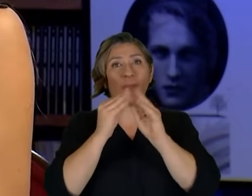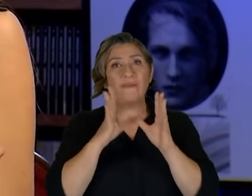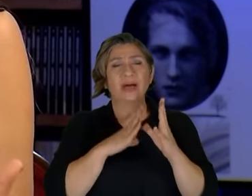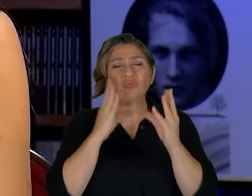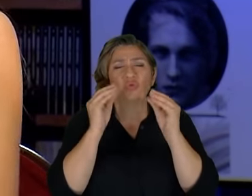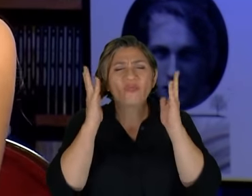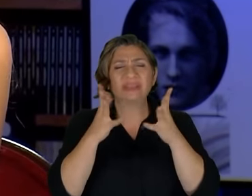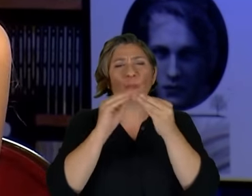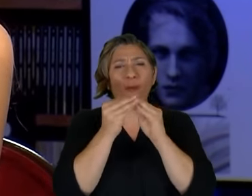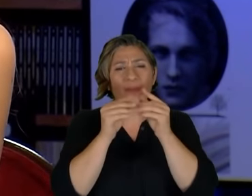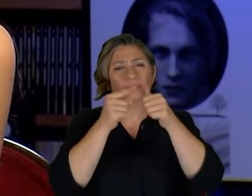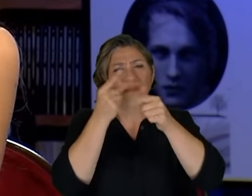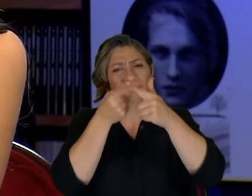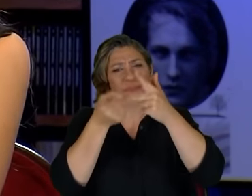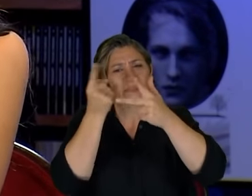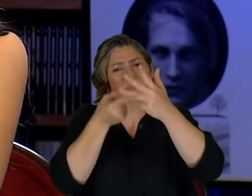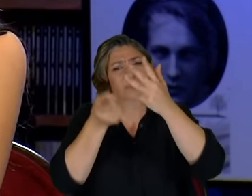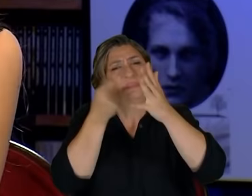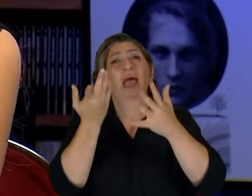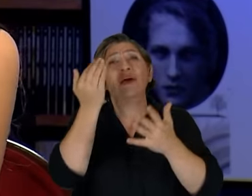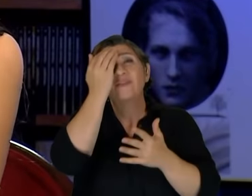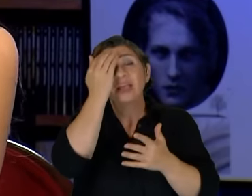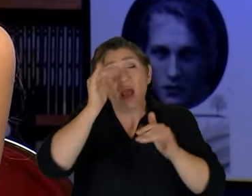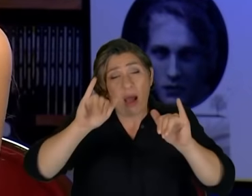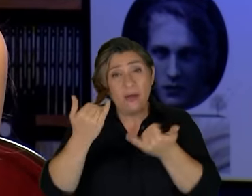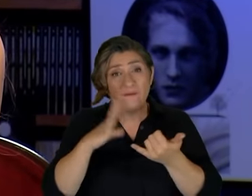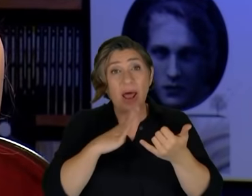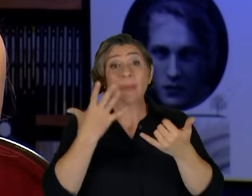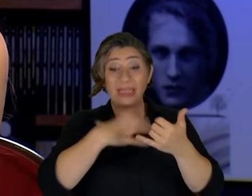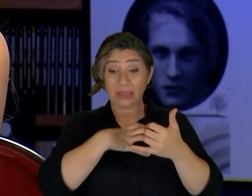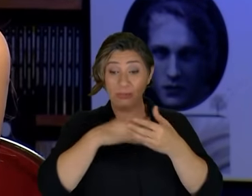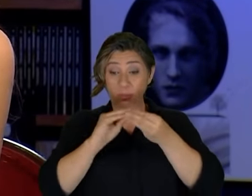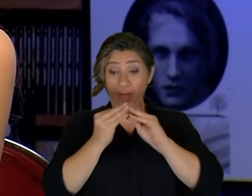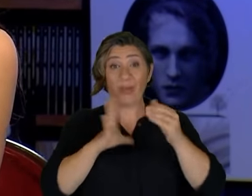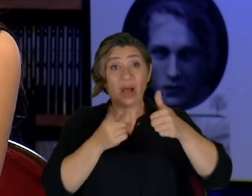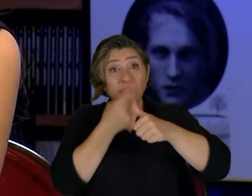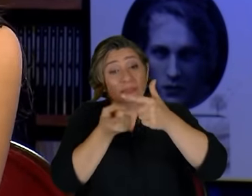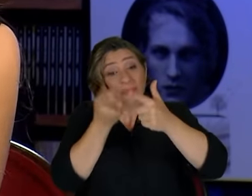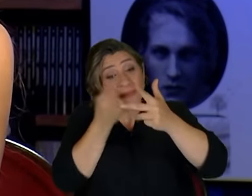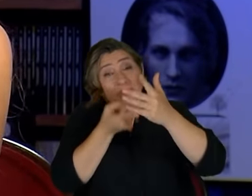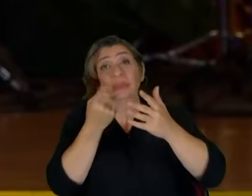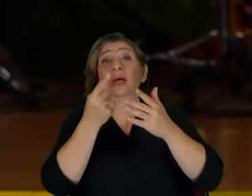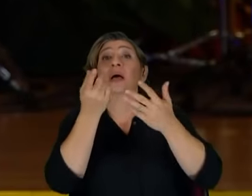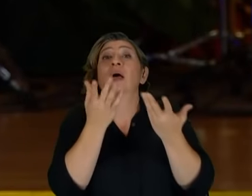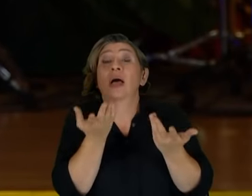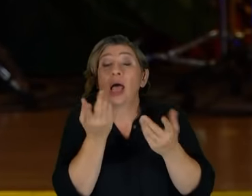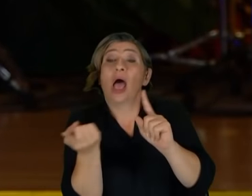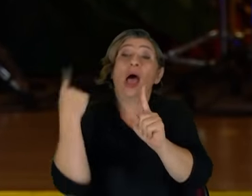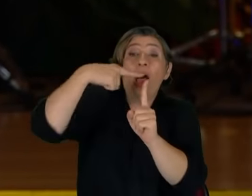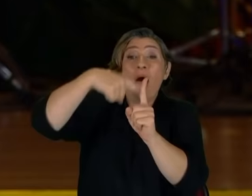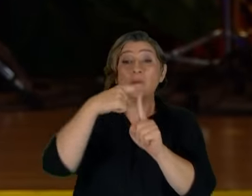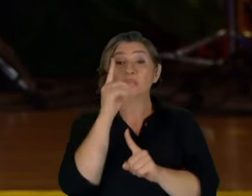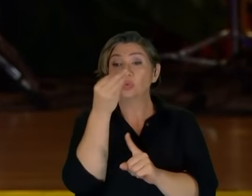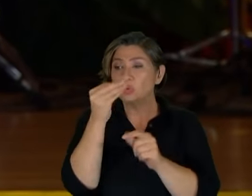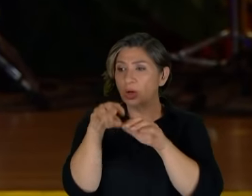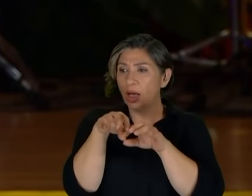boyutlu olaraktan hem kendi işte, hem fakirlik çok boyutlu hem kendi sorunları da doğal olarak çok boyutlu ve bir de üstüne çocuklarından